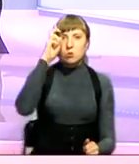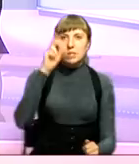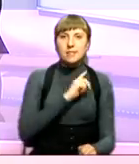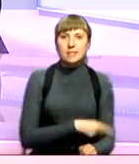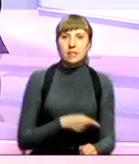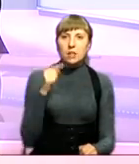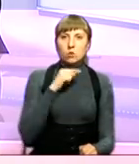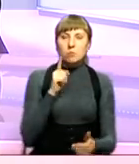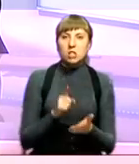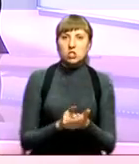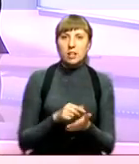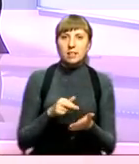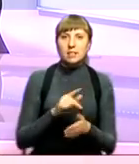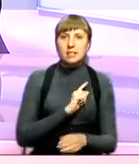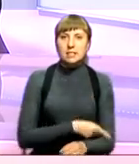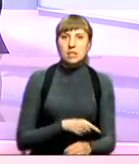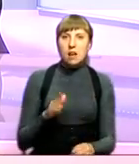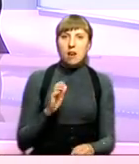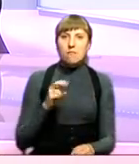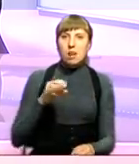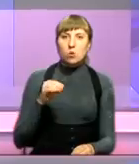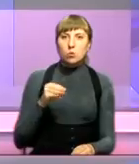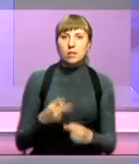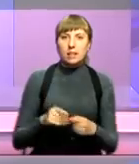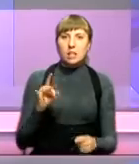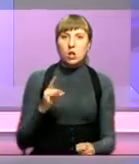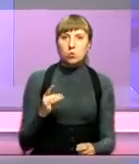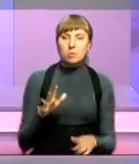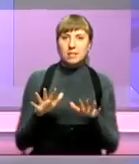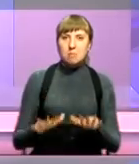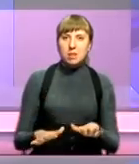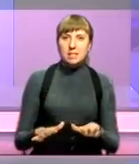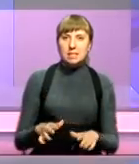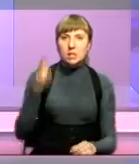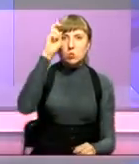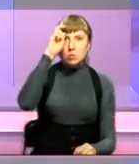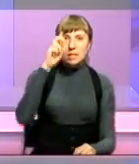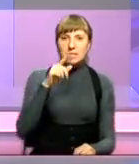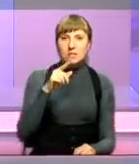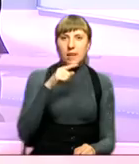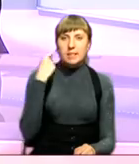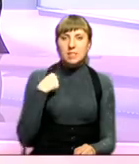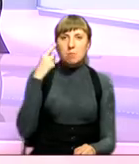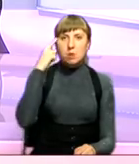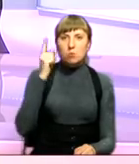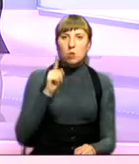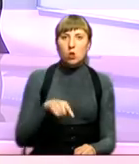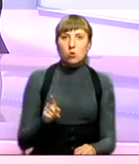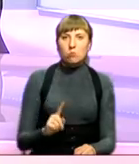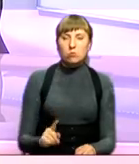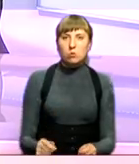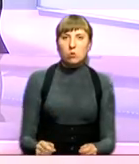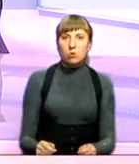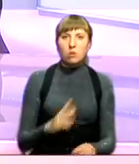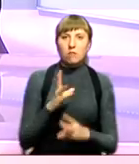валюта. Этой валютой является рубль. И на месте, конечно, государства России я бы подумал бы о том, что